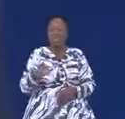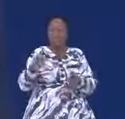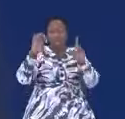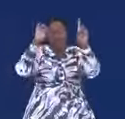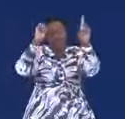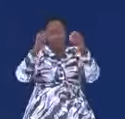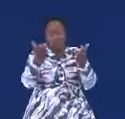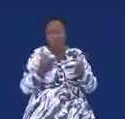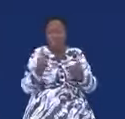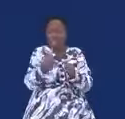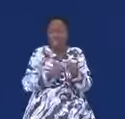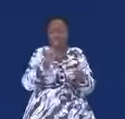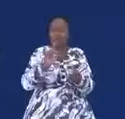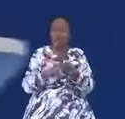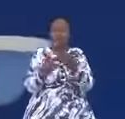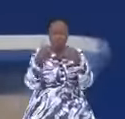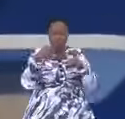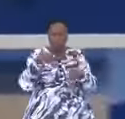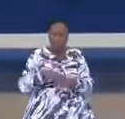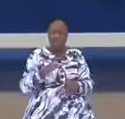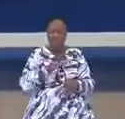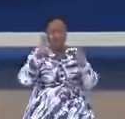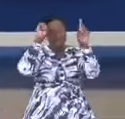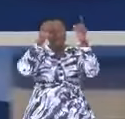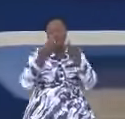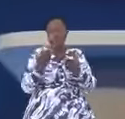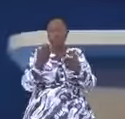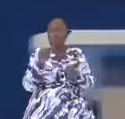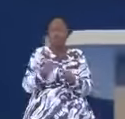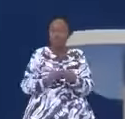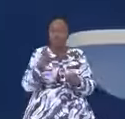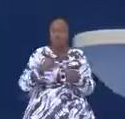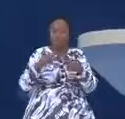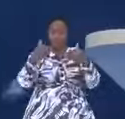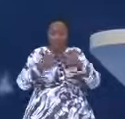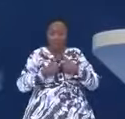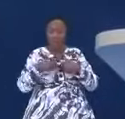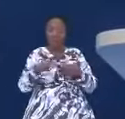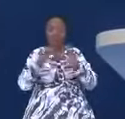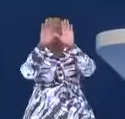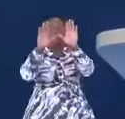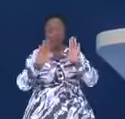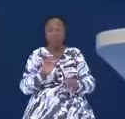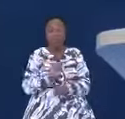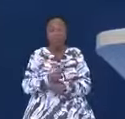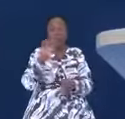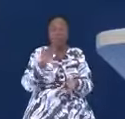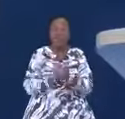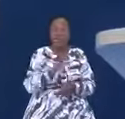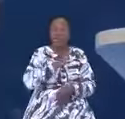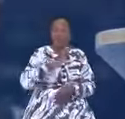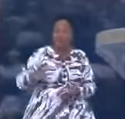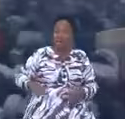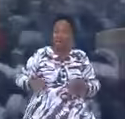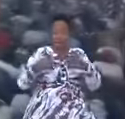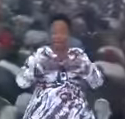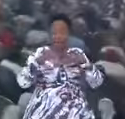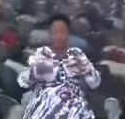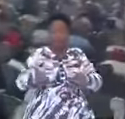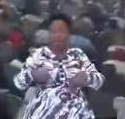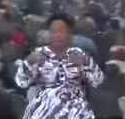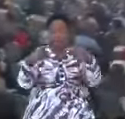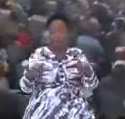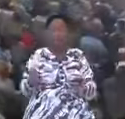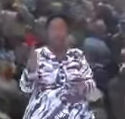il veut que tout le monde est le miracle que chris a pourvu suite la croix du calvaire